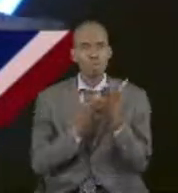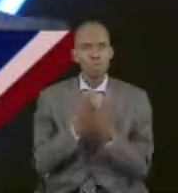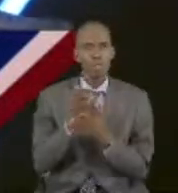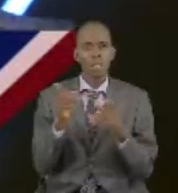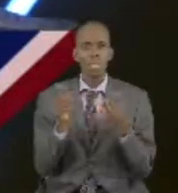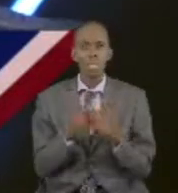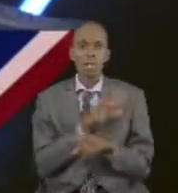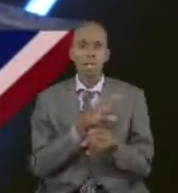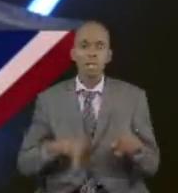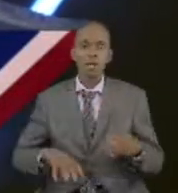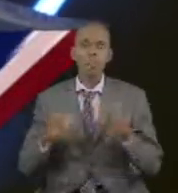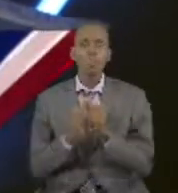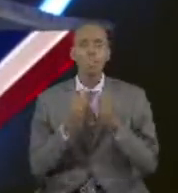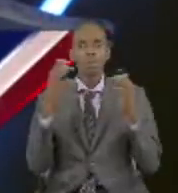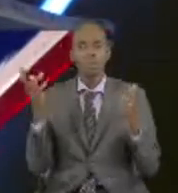Christ